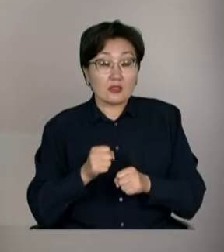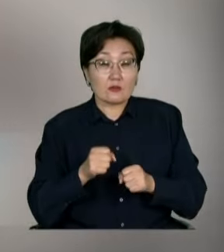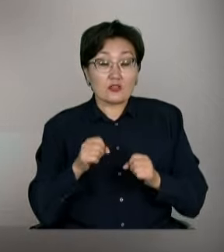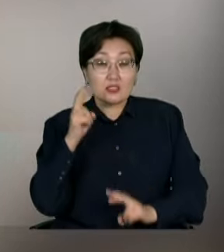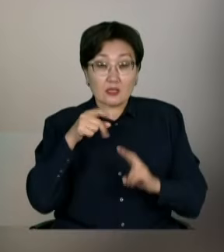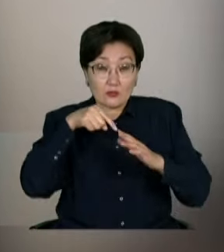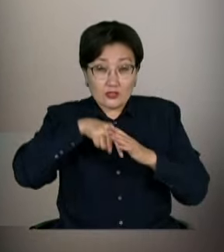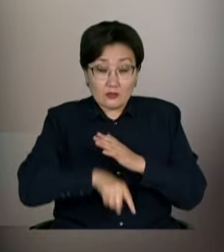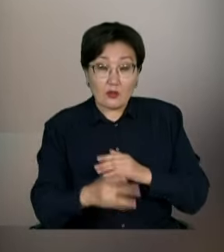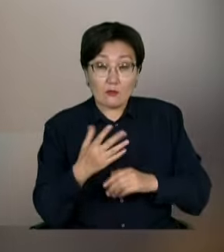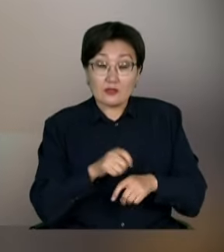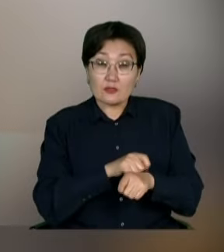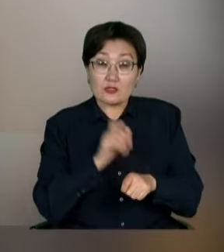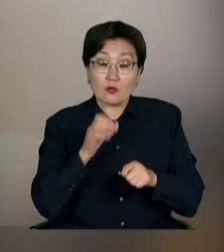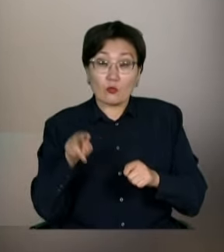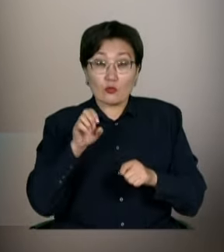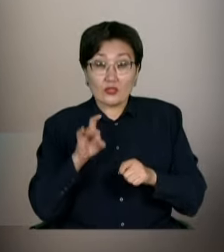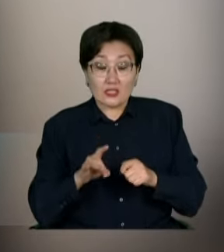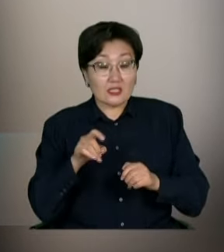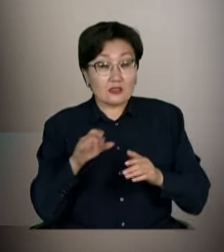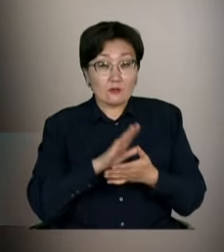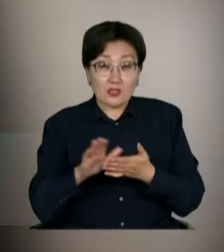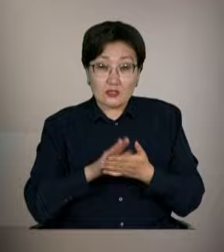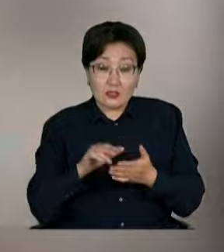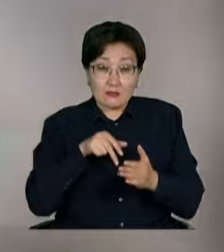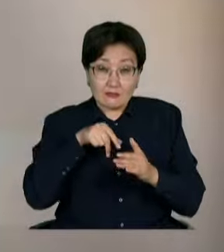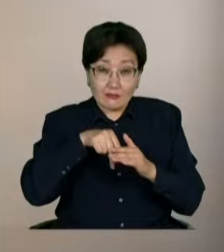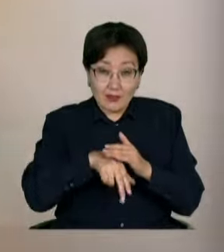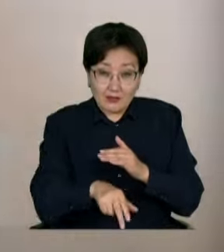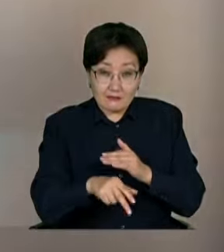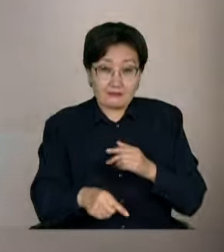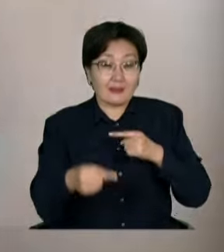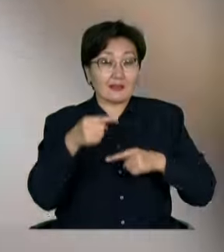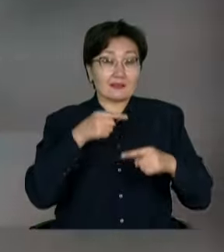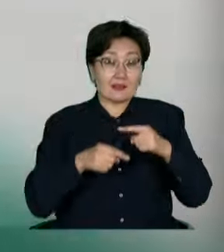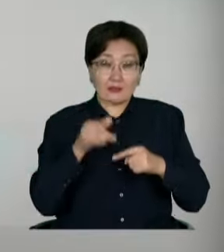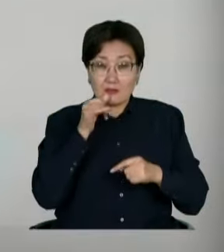кәсіпорындағы тереңдігі 5 метр болатын бункерді тазалауға түсіп, кері шыға алмай қалған.